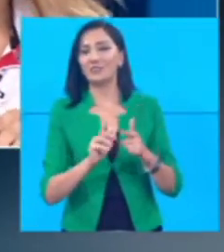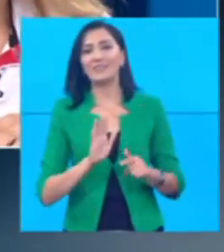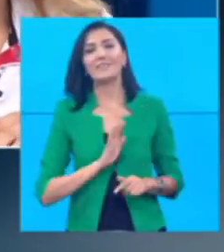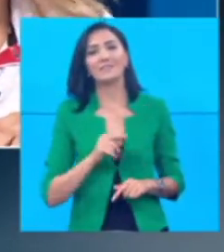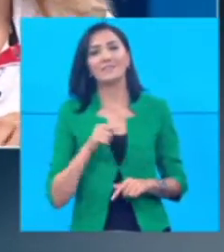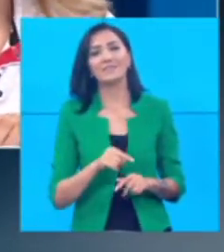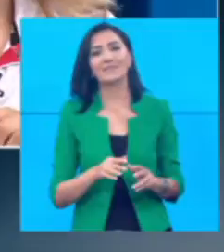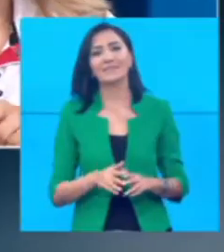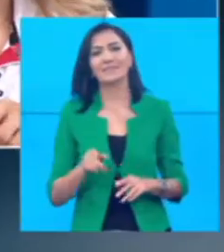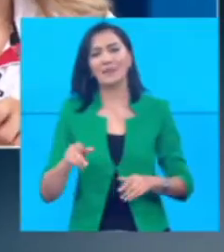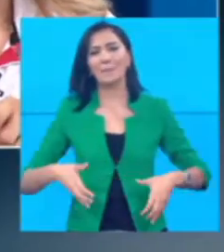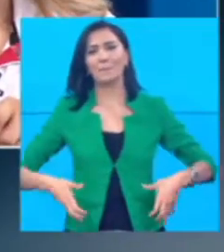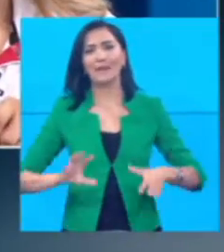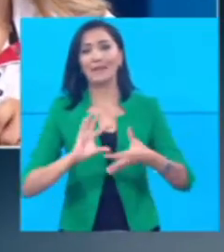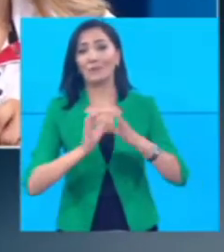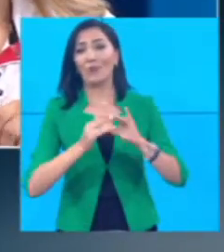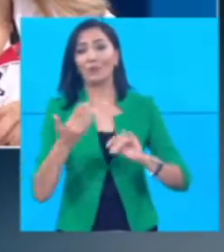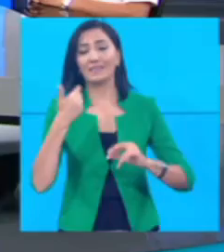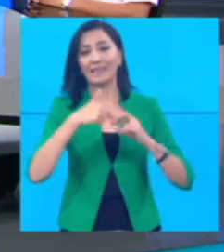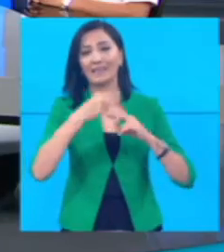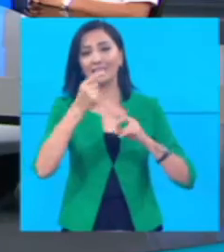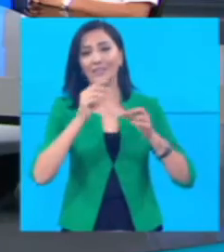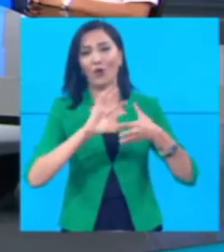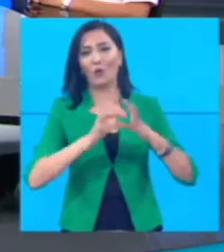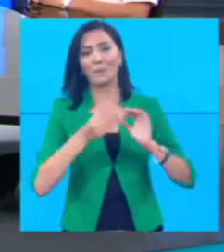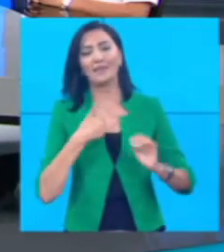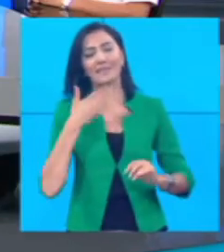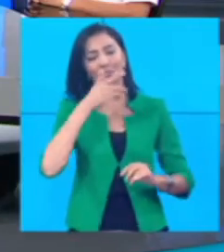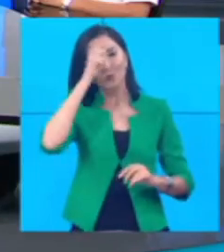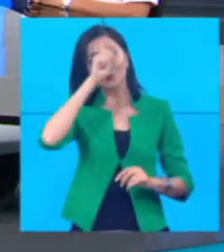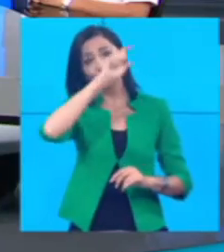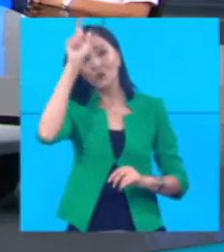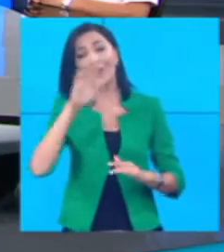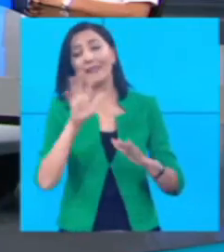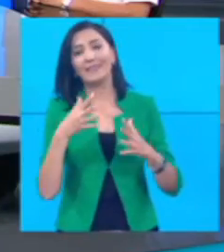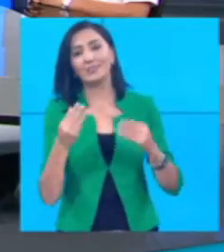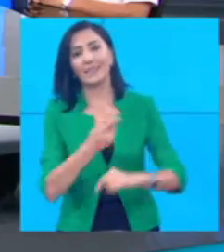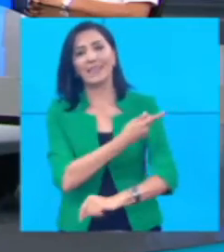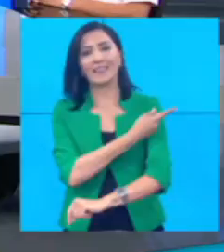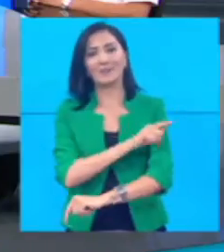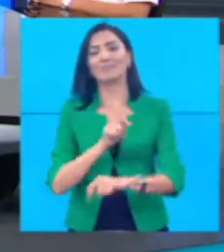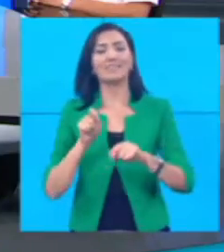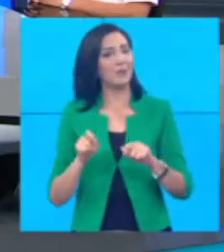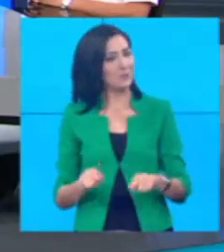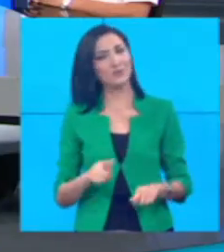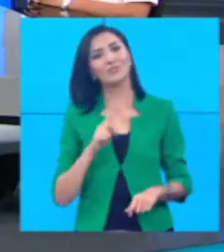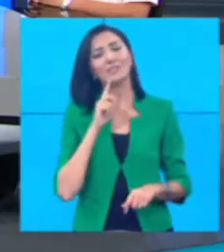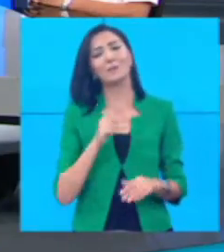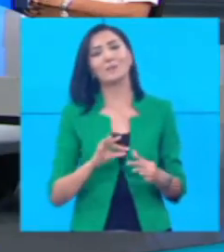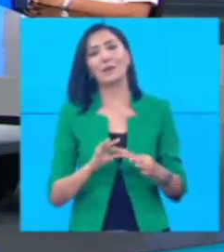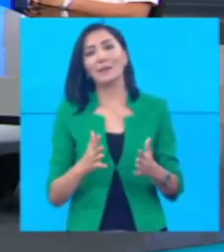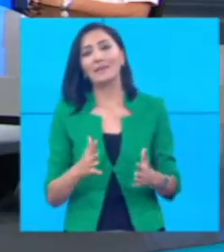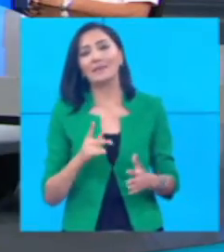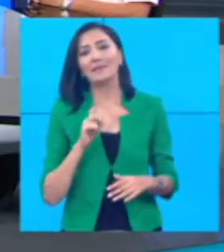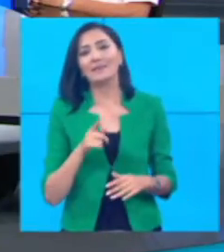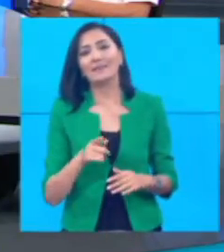var. Şimdi paralimpik oyunlar geldi. Evet, Rio olimpiyatlarına gideceğim. Türkiye'yi en iyi şekilde orada temsil edeceğim.